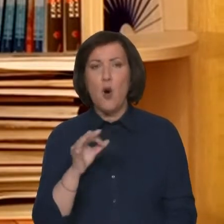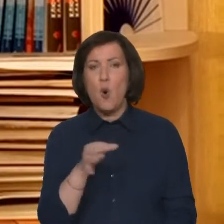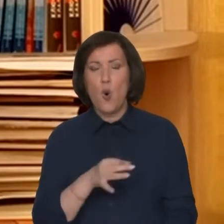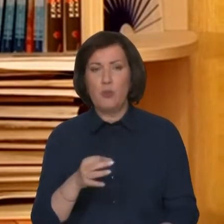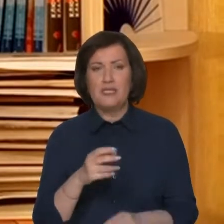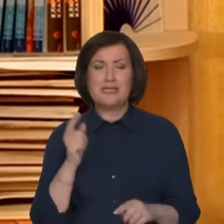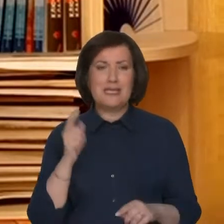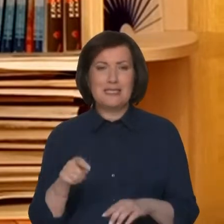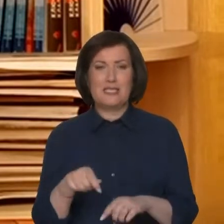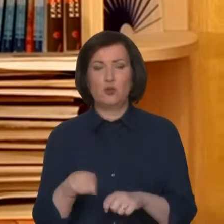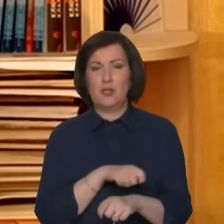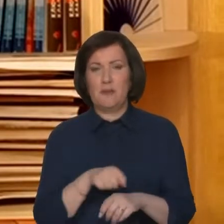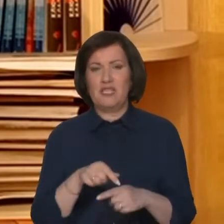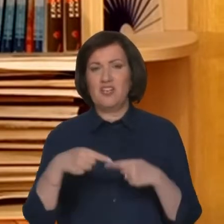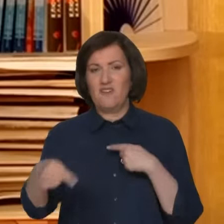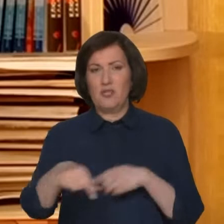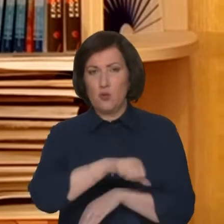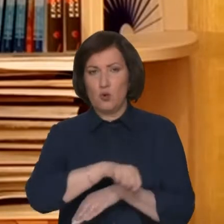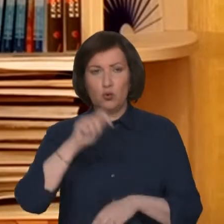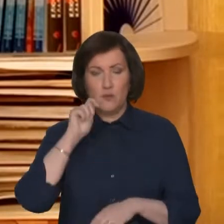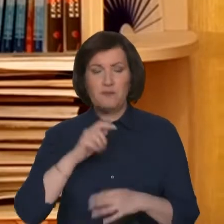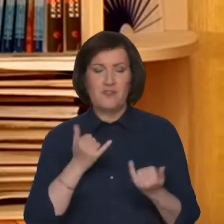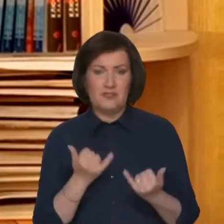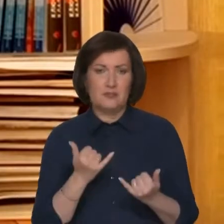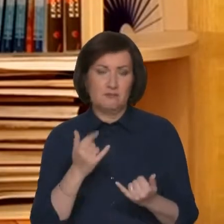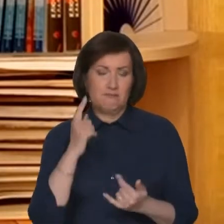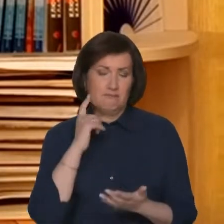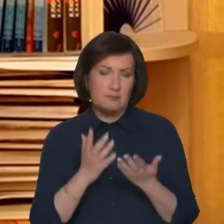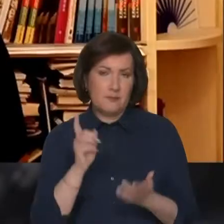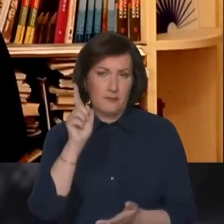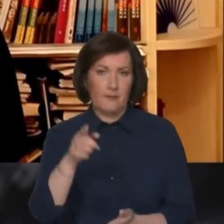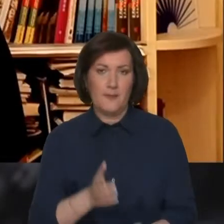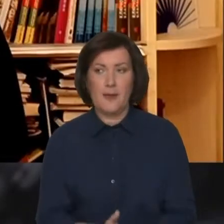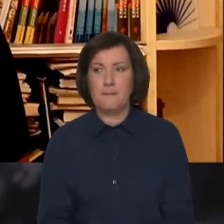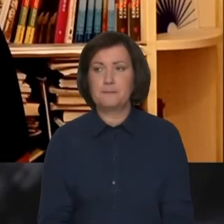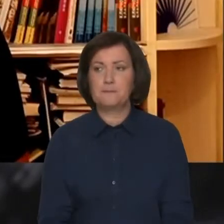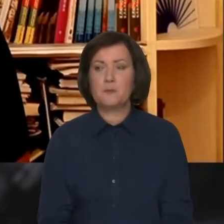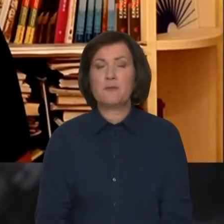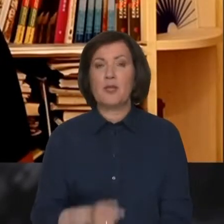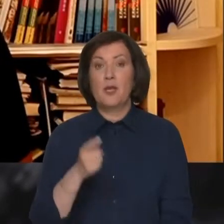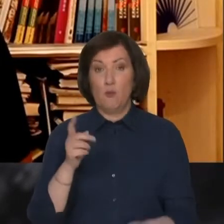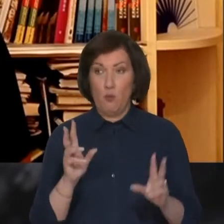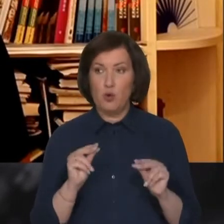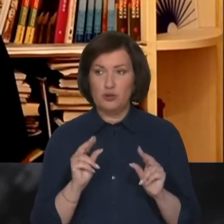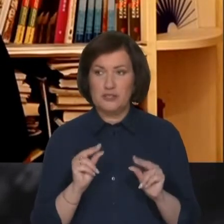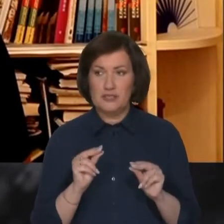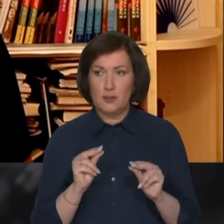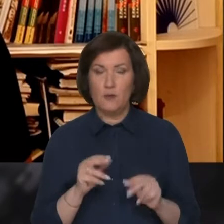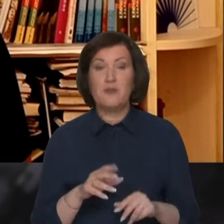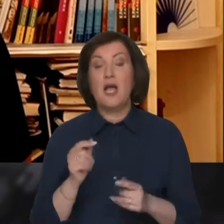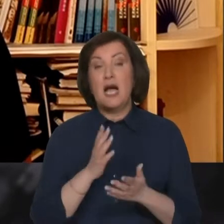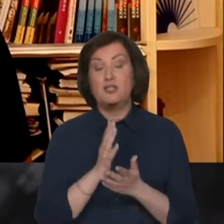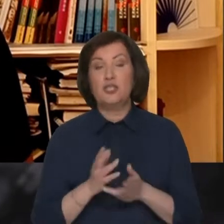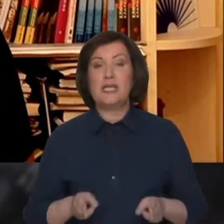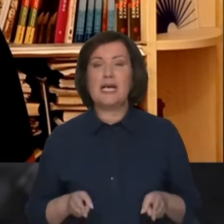від кордону України. Ми думаємо, що він зараз знаходиться там. Ну, тобто цього разу йому пощастило. А чи